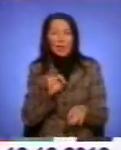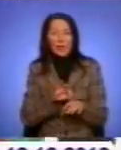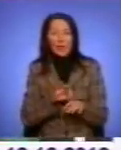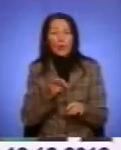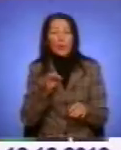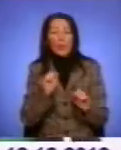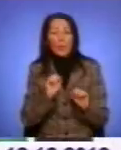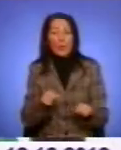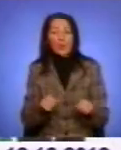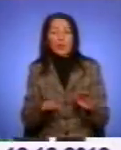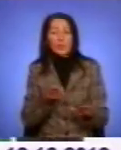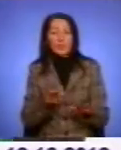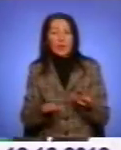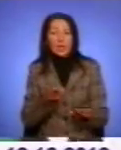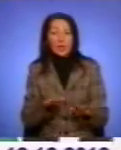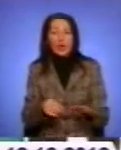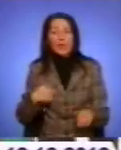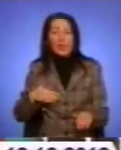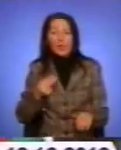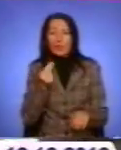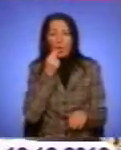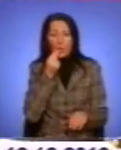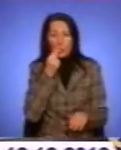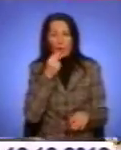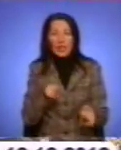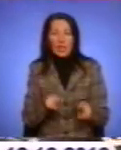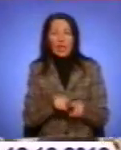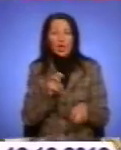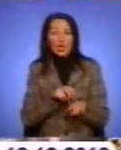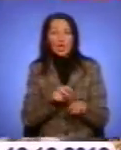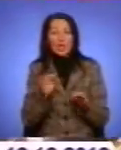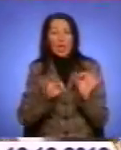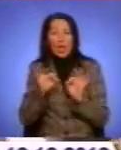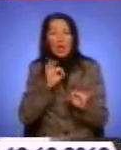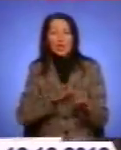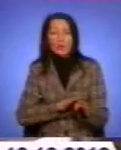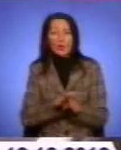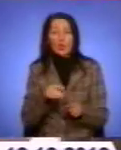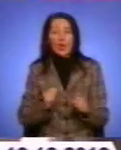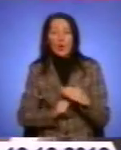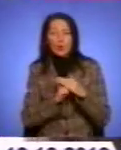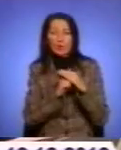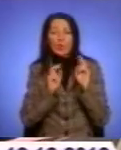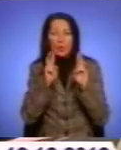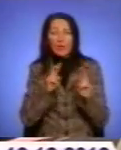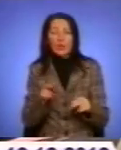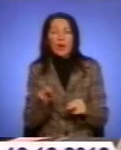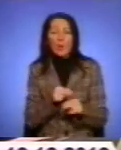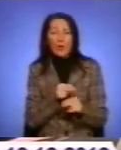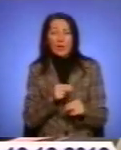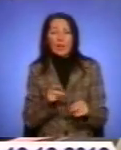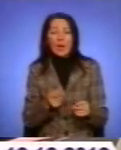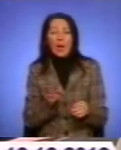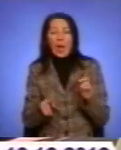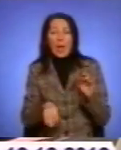допоможе збалансоване вітамінне харчування. Також лікарі радять дотримуватися основних правил профілактики. Перепади